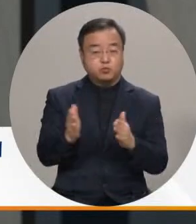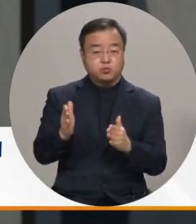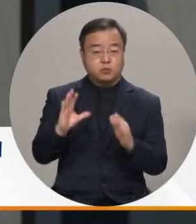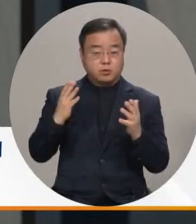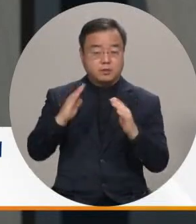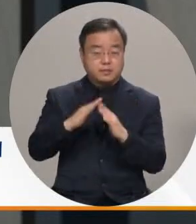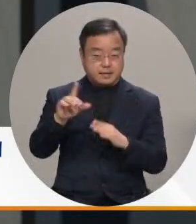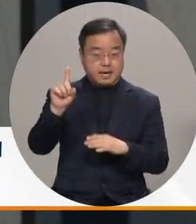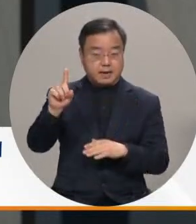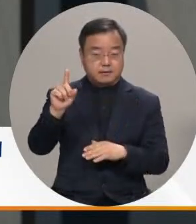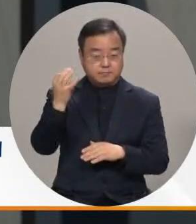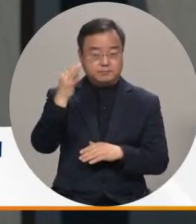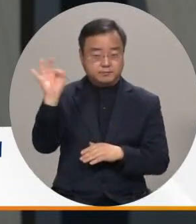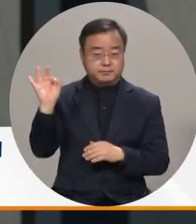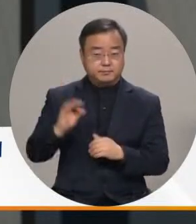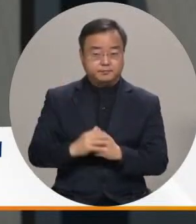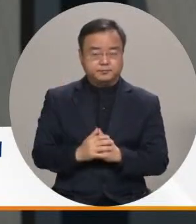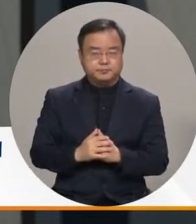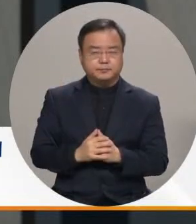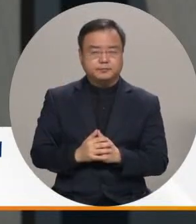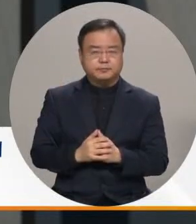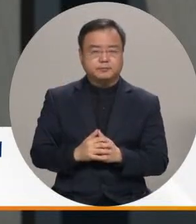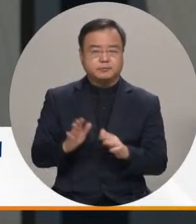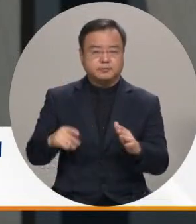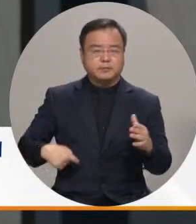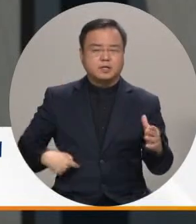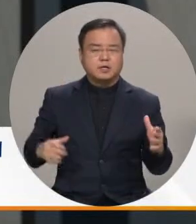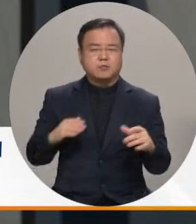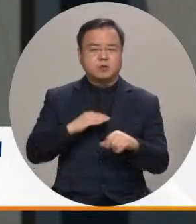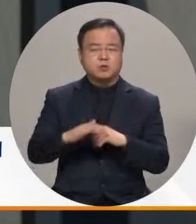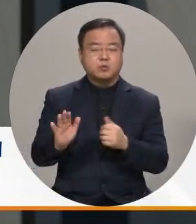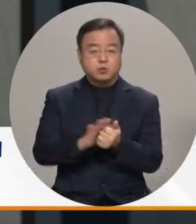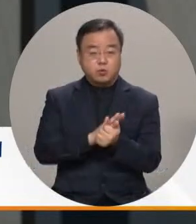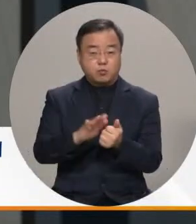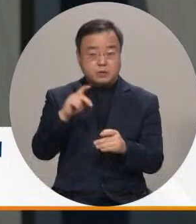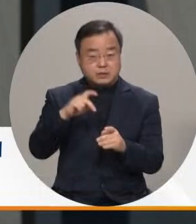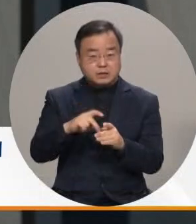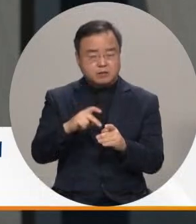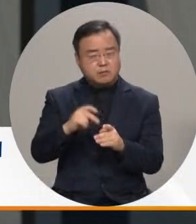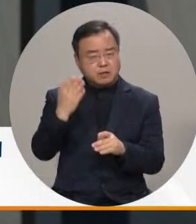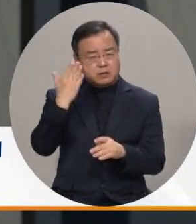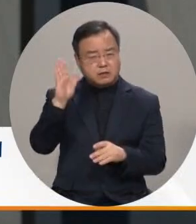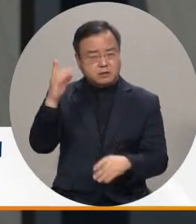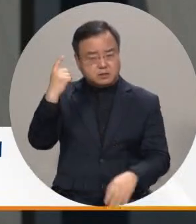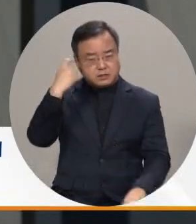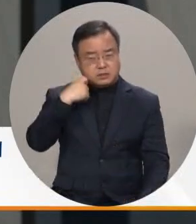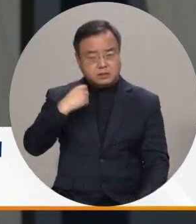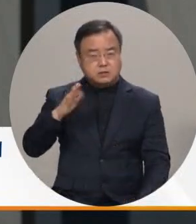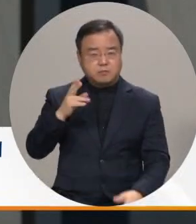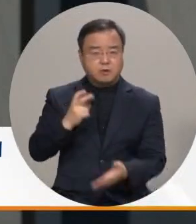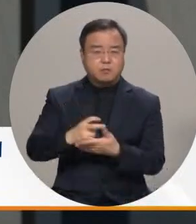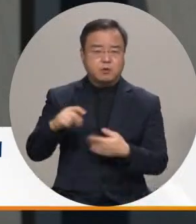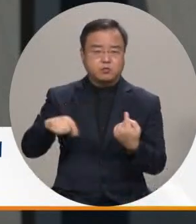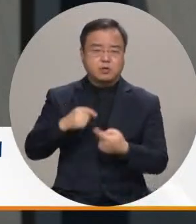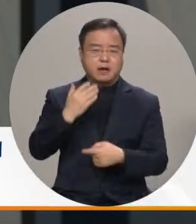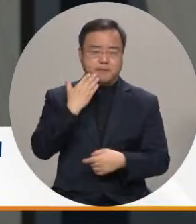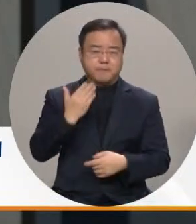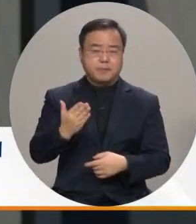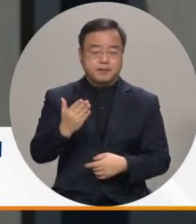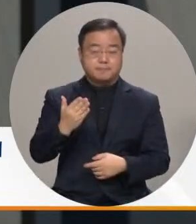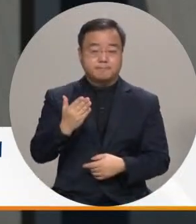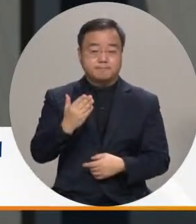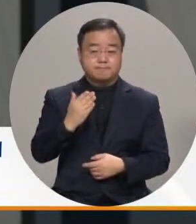있습니다 그래서 협동형 돌봄 센터도 지금은 좀 낯설게 느껴지지만 법적으로 운영이 가능한 형태라고 이제 생각을